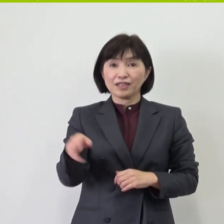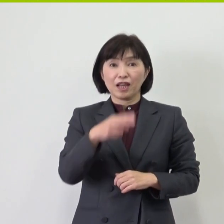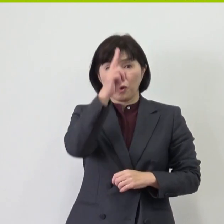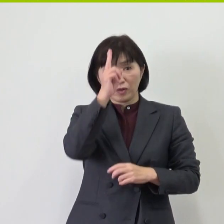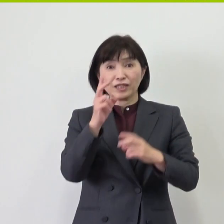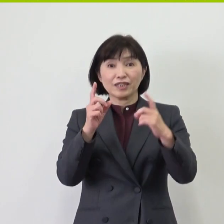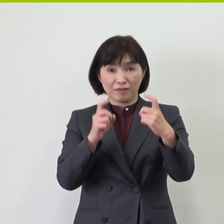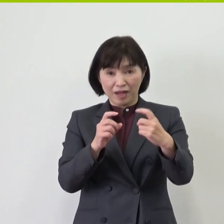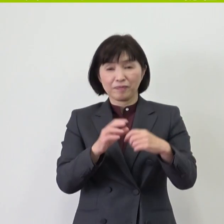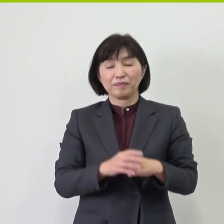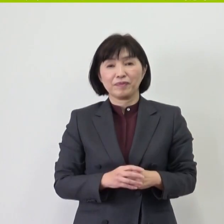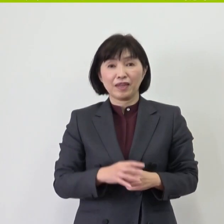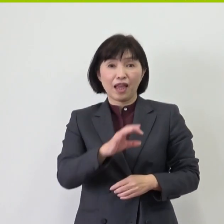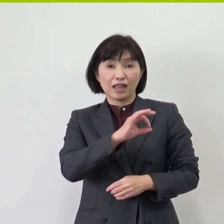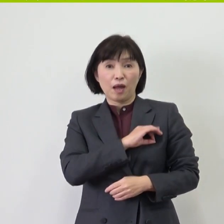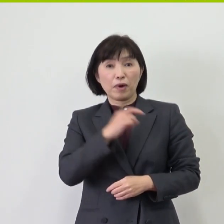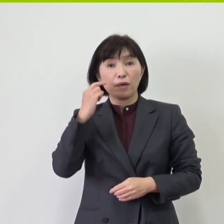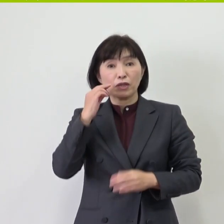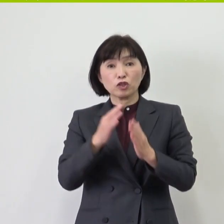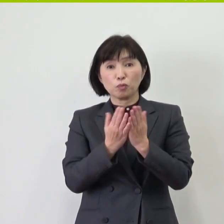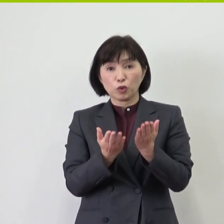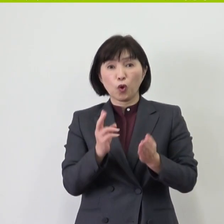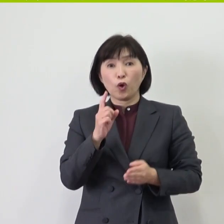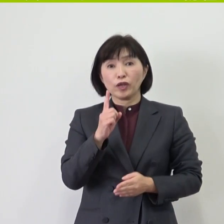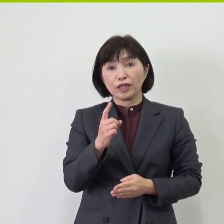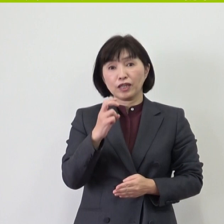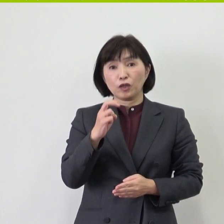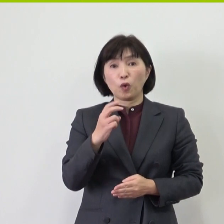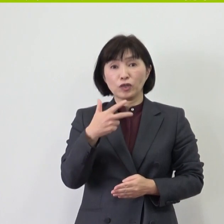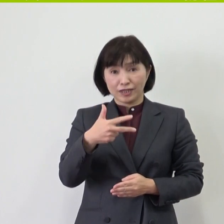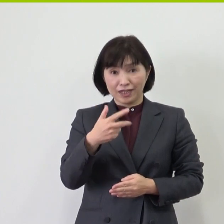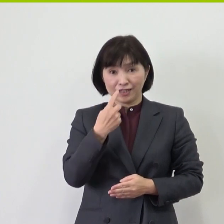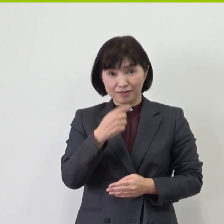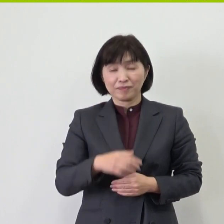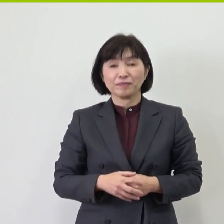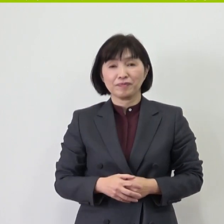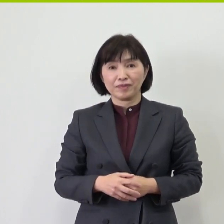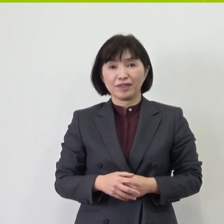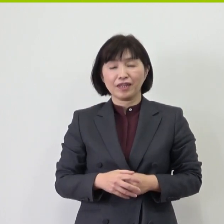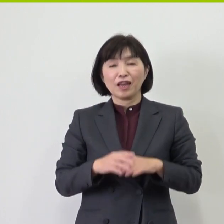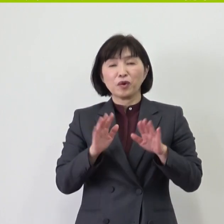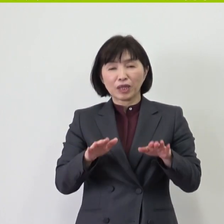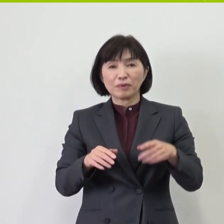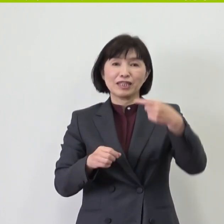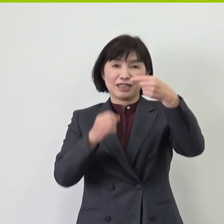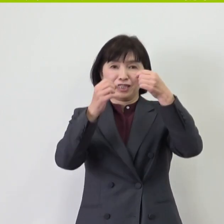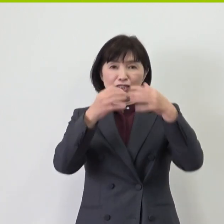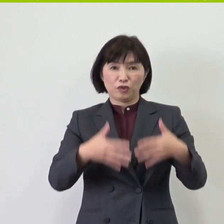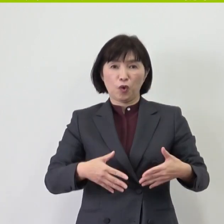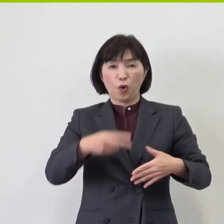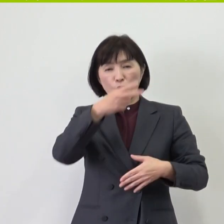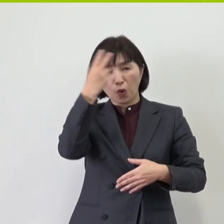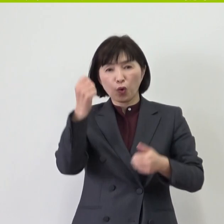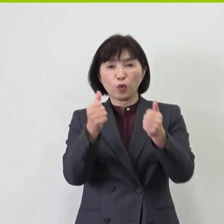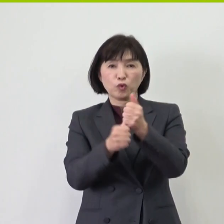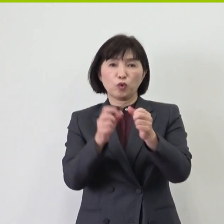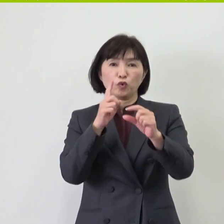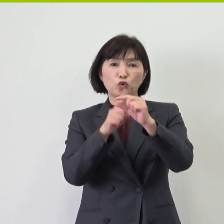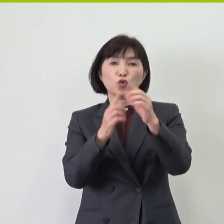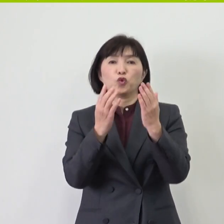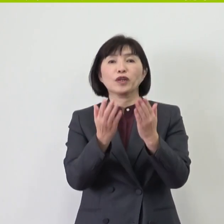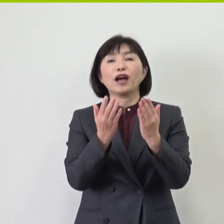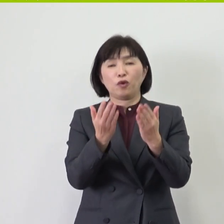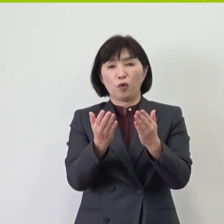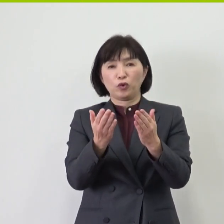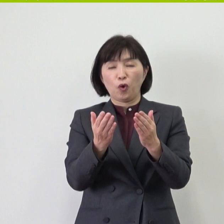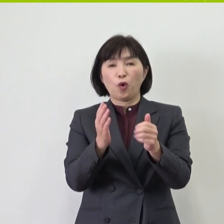皆さんこんにちは、松本博史です。この度一条高等学校附属中学校